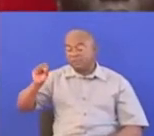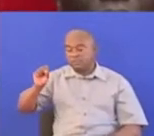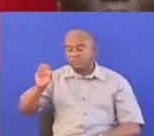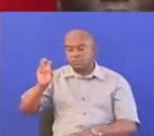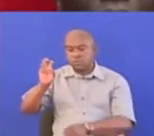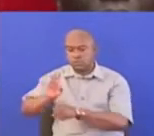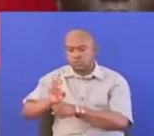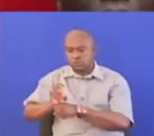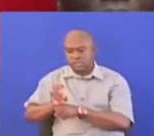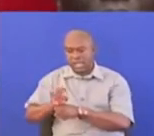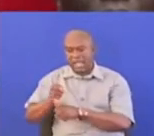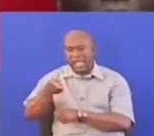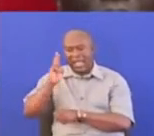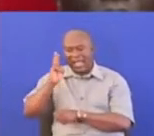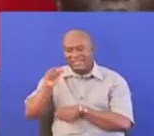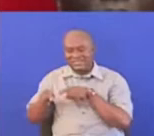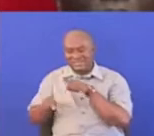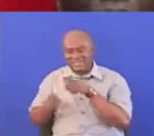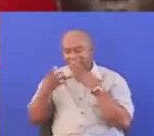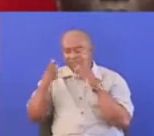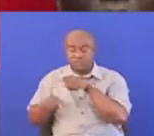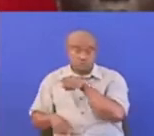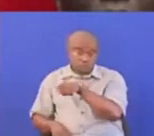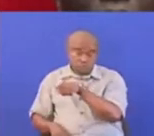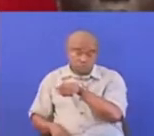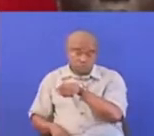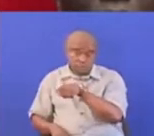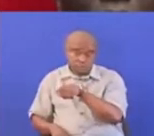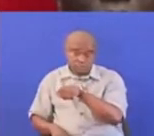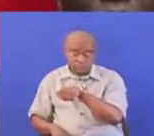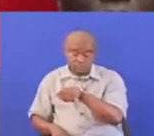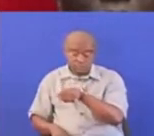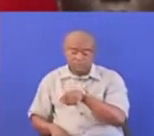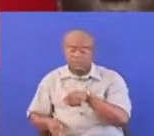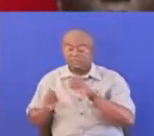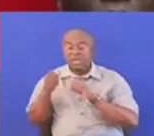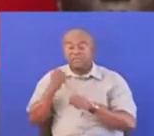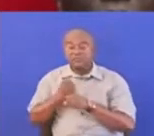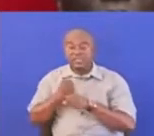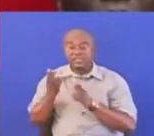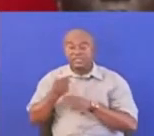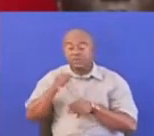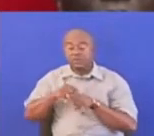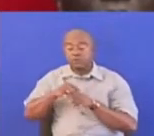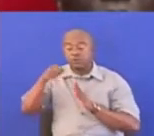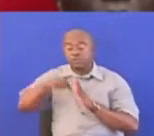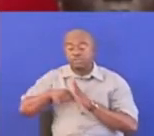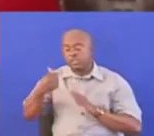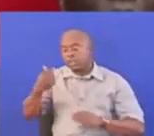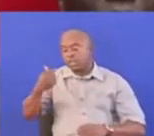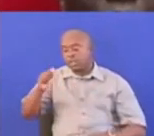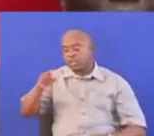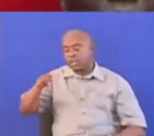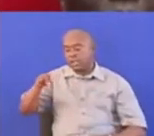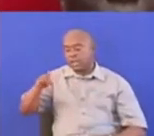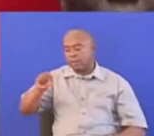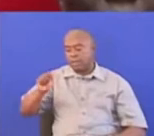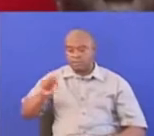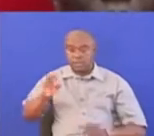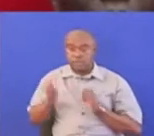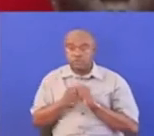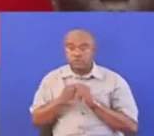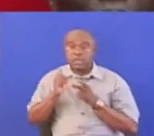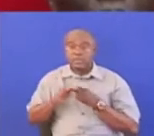ekolojia ile na uasili wake, mheshimiwa spika, lifanyike kama ambavyo kwa tunafanyika likiwa chini ya TANAPA. Lakini la pili